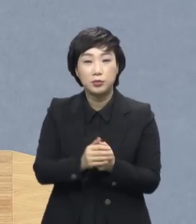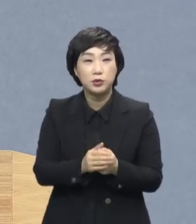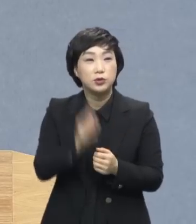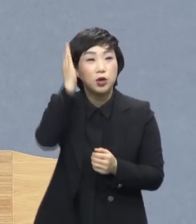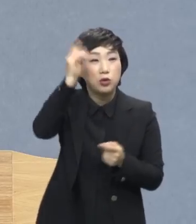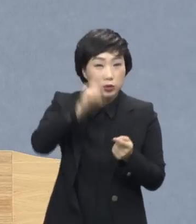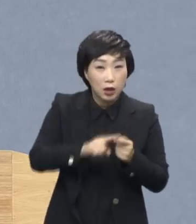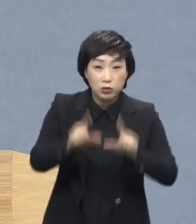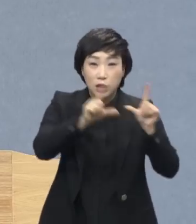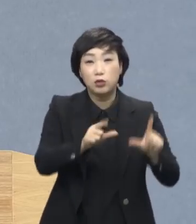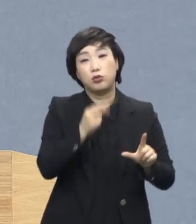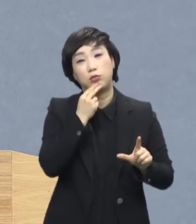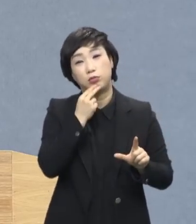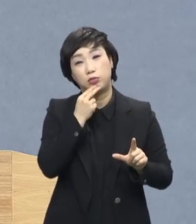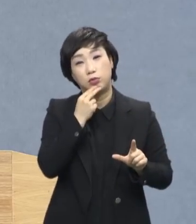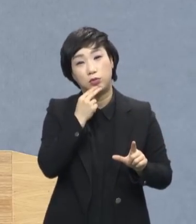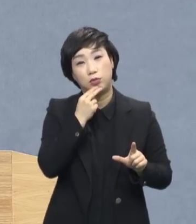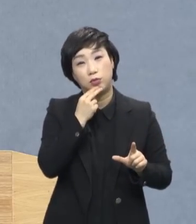설교대로 살들 아니요,